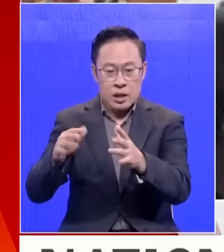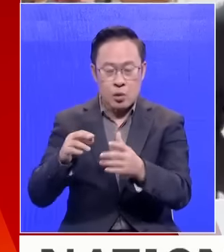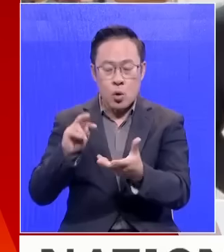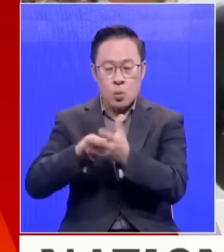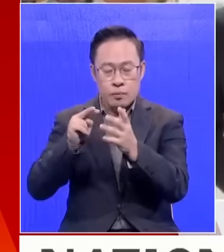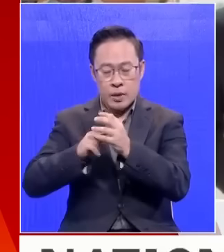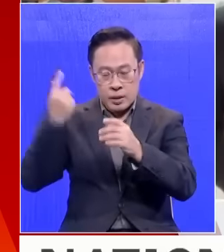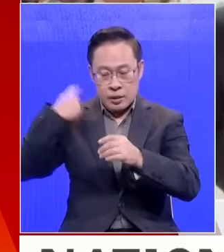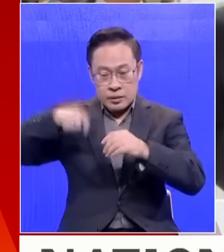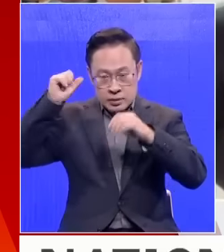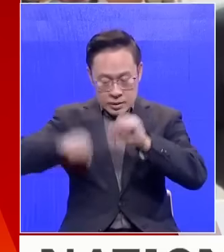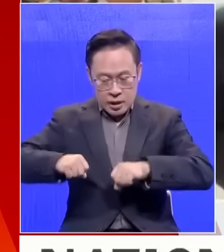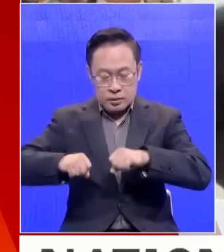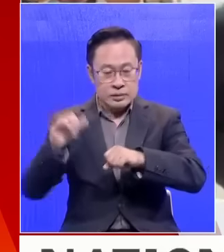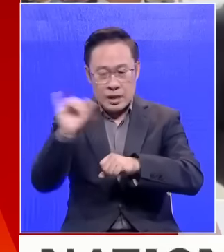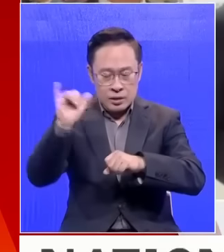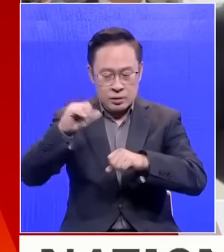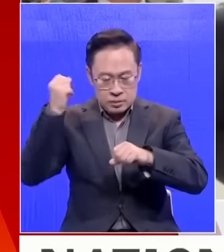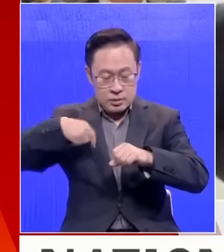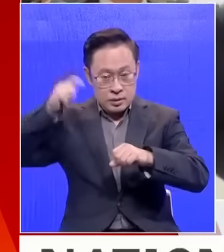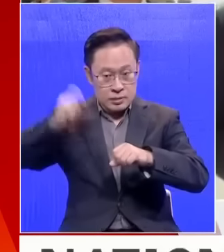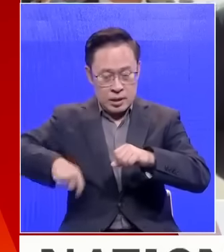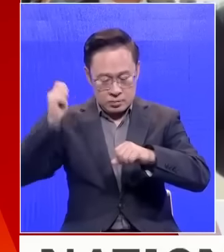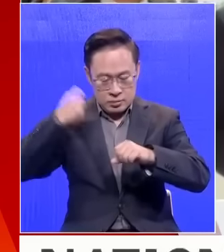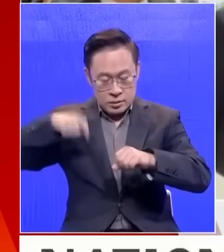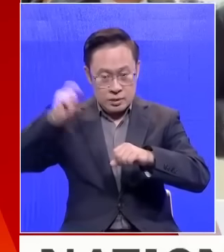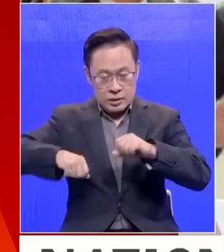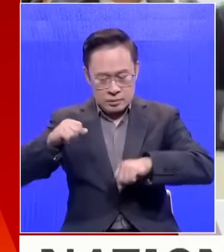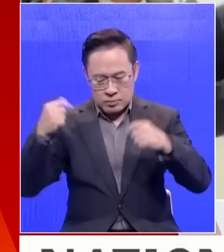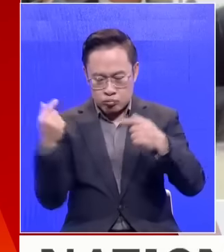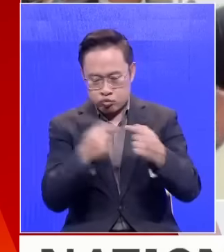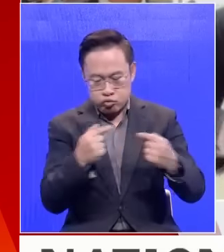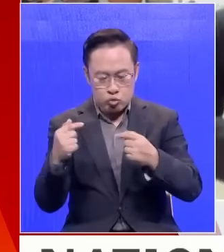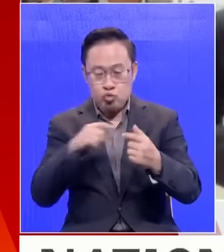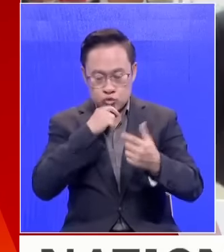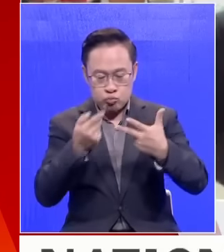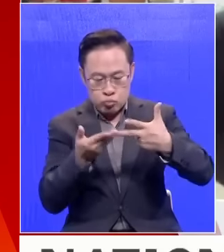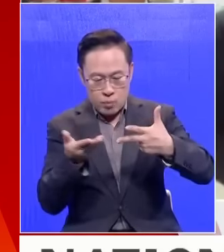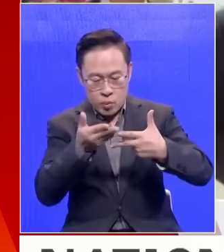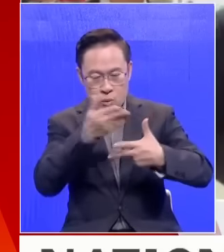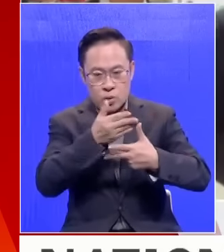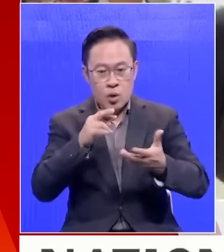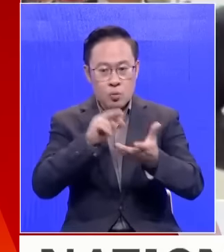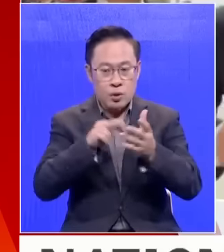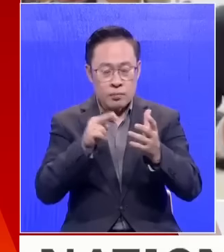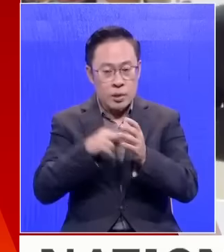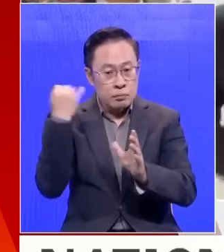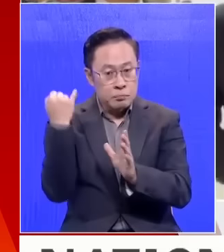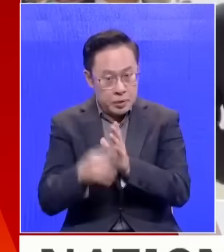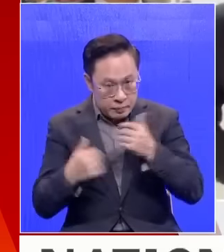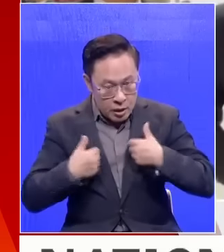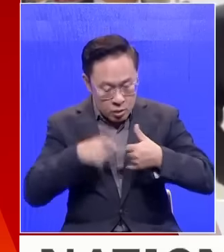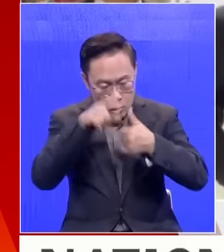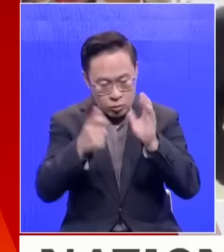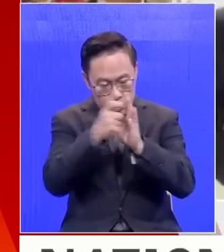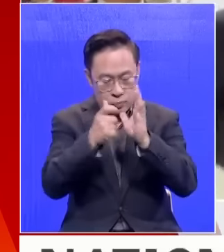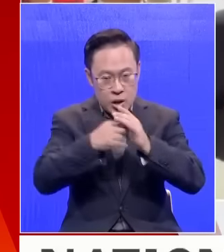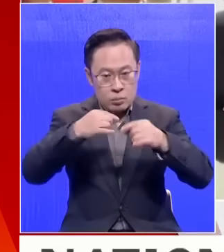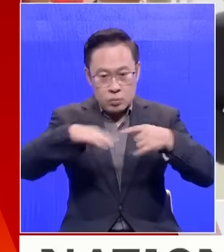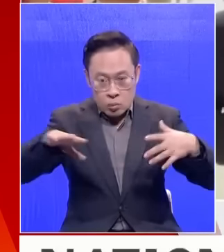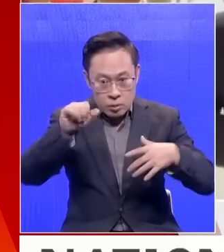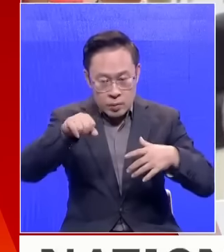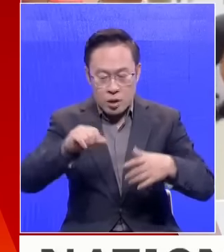ที่สุดยังสู้คดีกันอยู่จะถือว่าขาดคุณสมบัติด้วยไหมอาจารย์สุรบอกว่าจำไม่ได้ต้องไปตรวจสอบข้อมูลดูเล